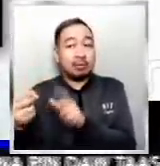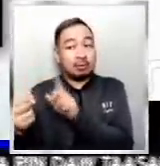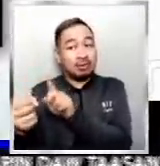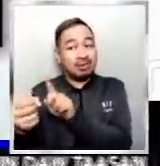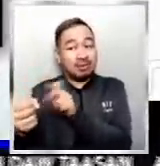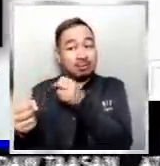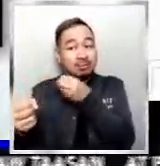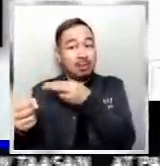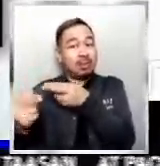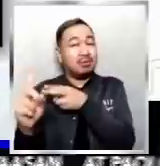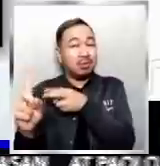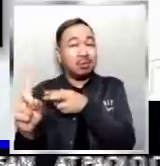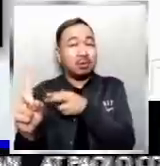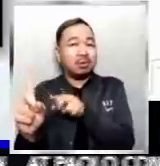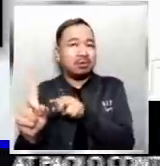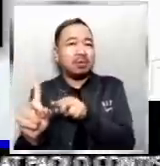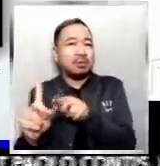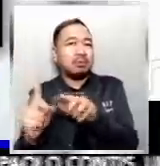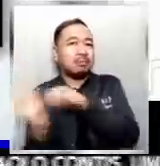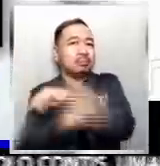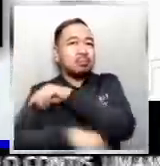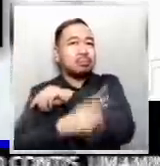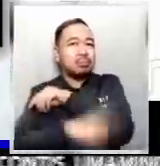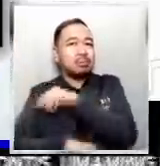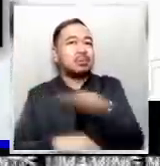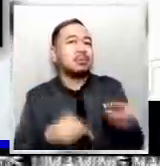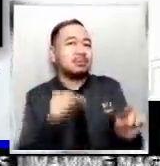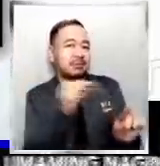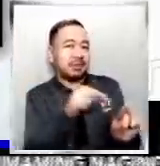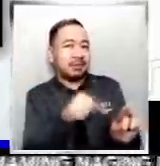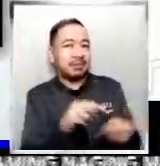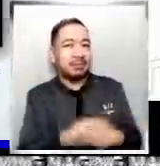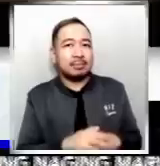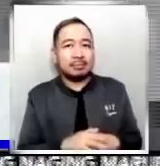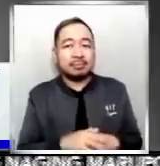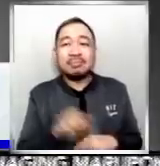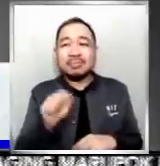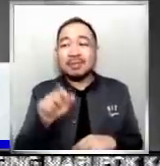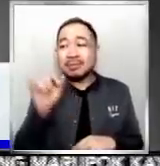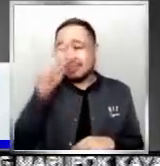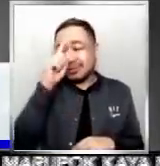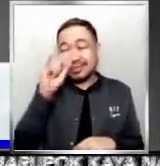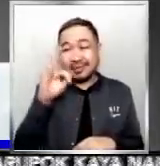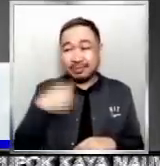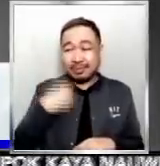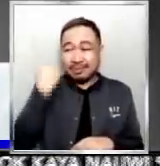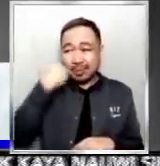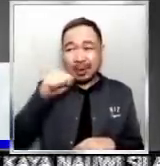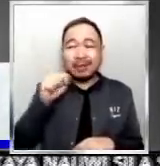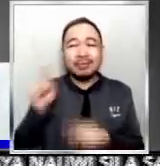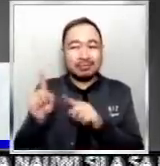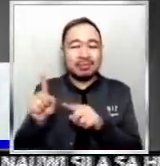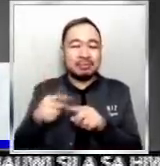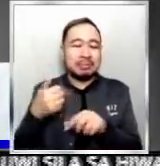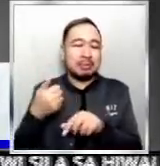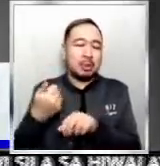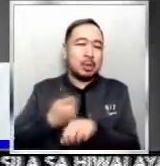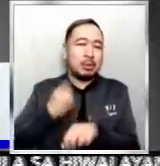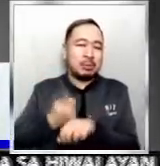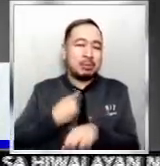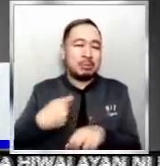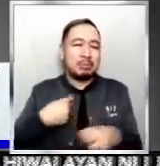Yes po ma'am, kasi pag hindi niya po sinunod, siya po ang sasaktan. Ang isa pang OFW na si